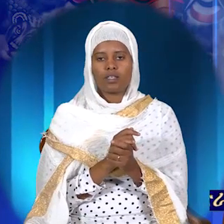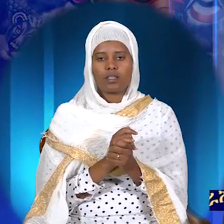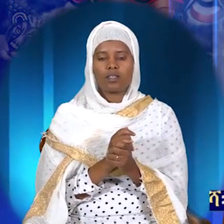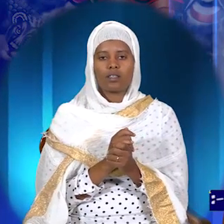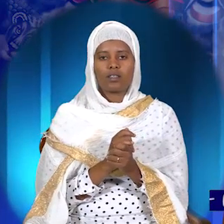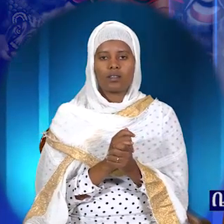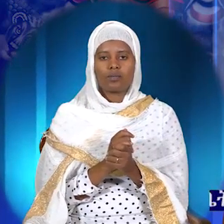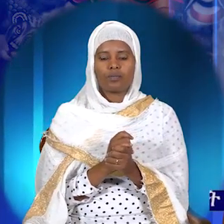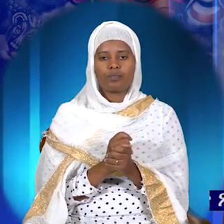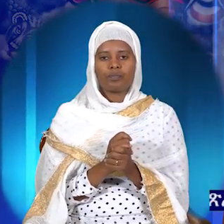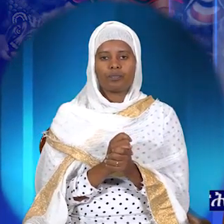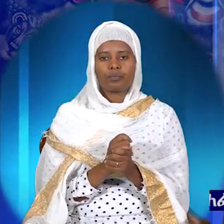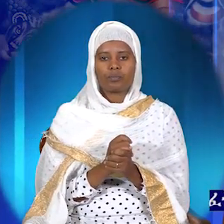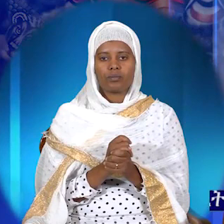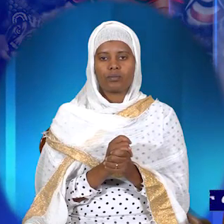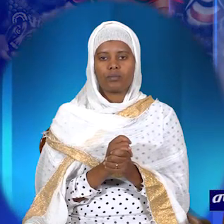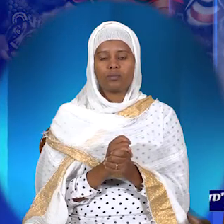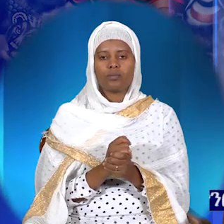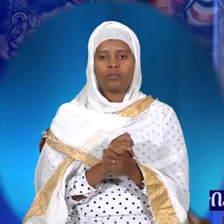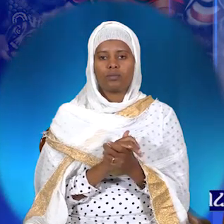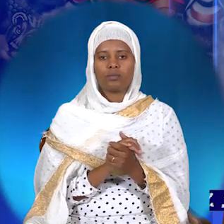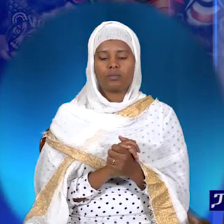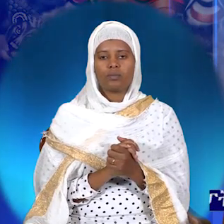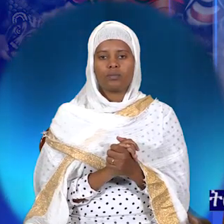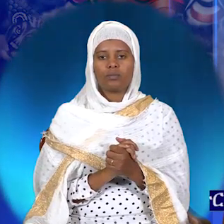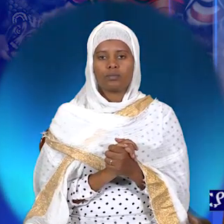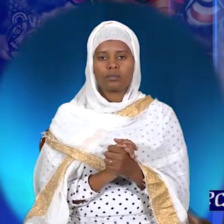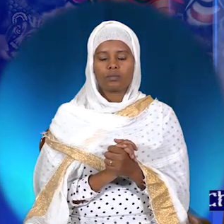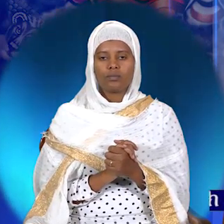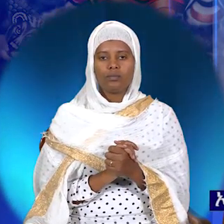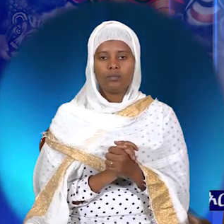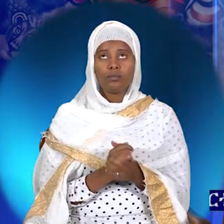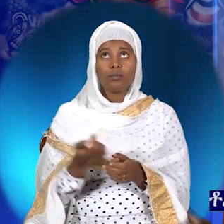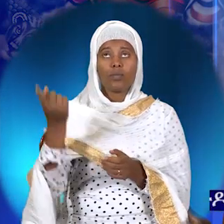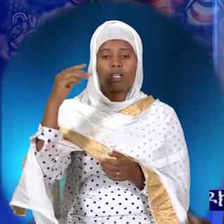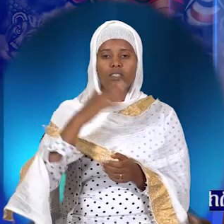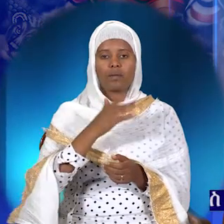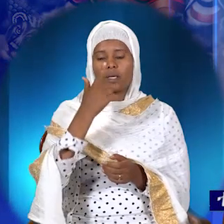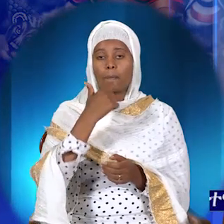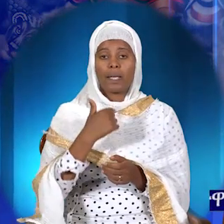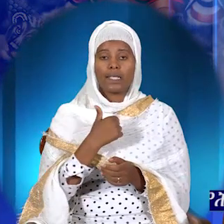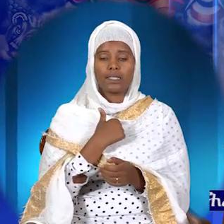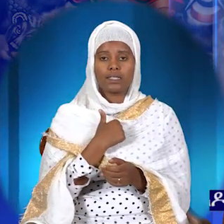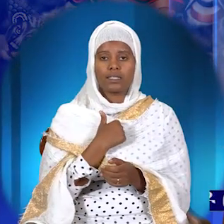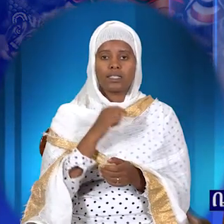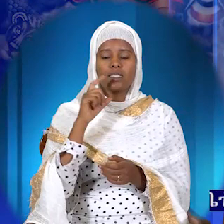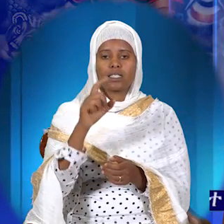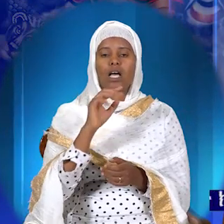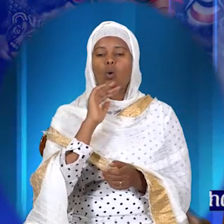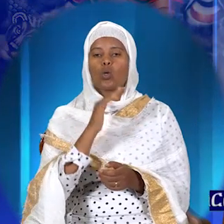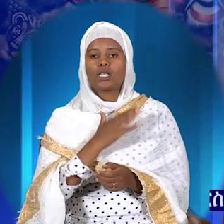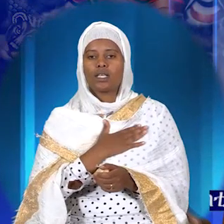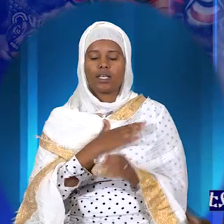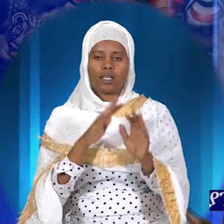እግዚአብሔር ይቤለኒ ወልድየ አንተ ወኣነ ዮም ወለድኩከ እግዚአብሔር በለኒ